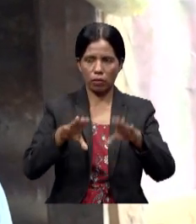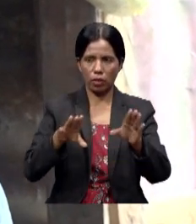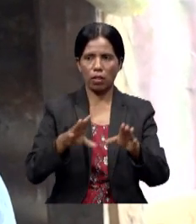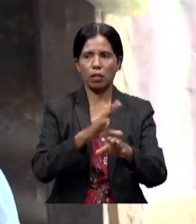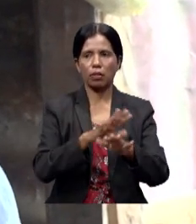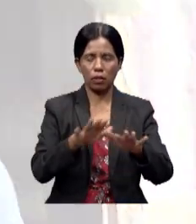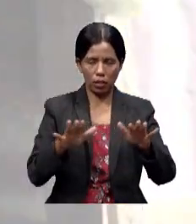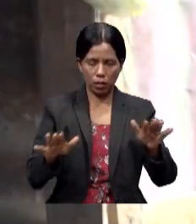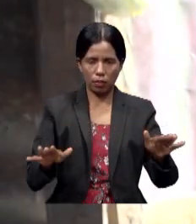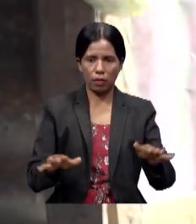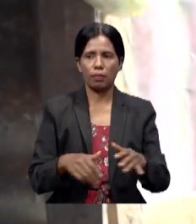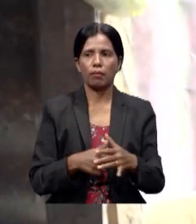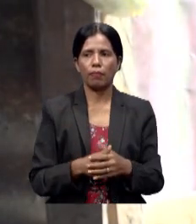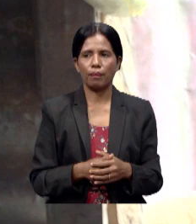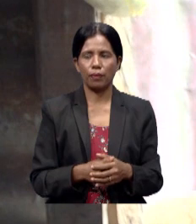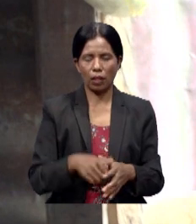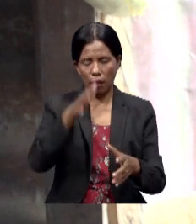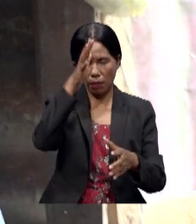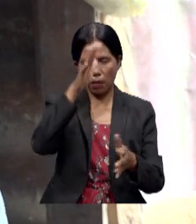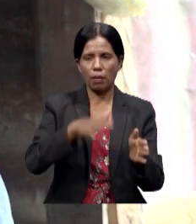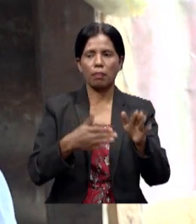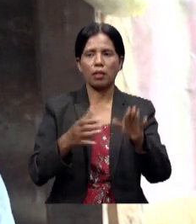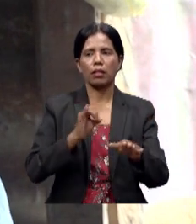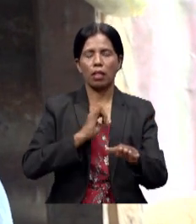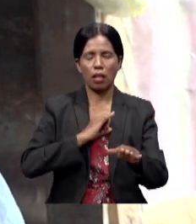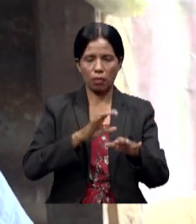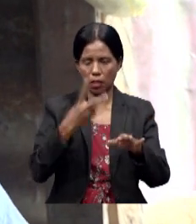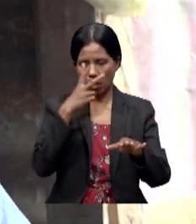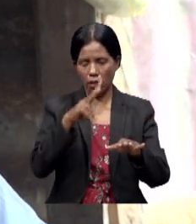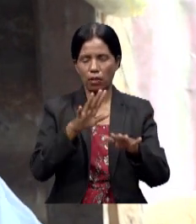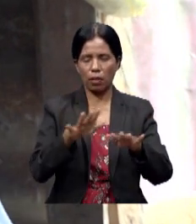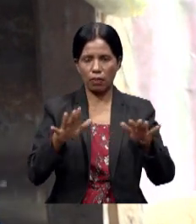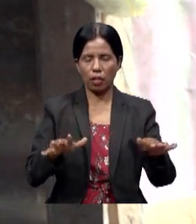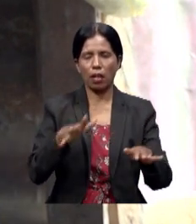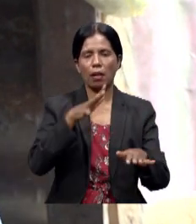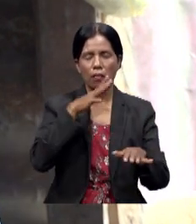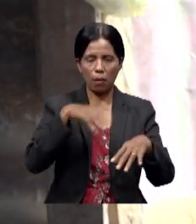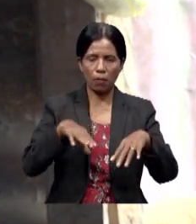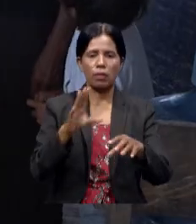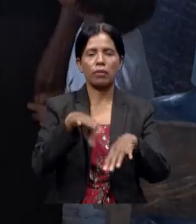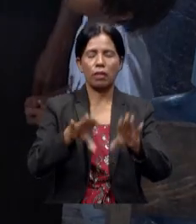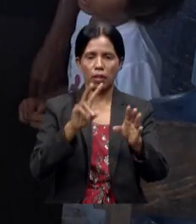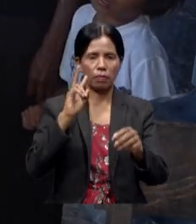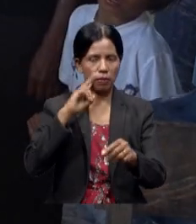cerah kikuan to ketua semati dia tang hau mak himfal abarik cerah ferik mak pasah buka fal osan.